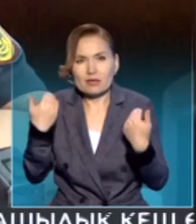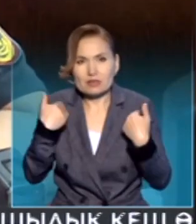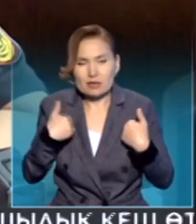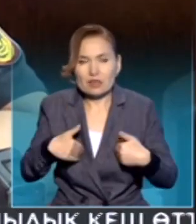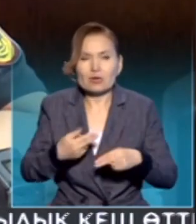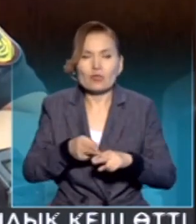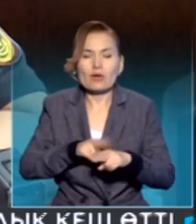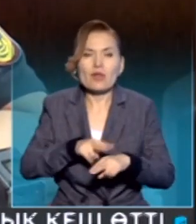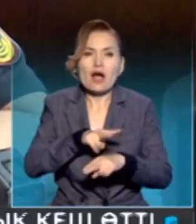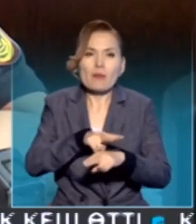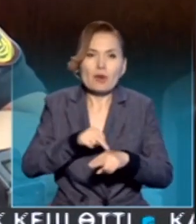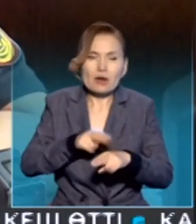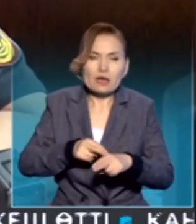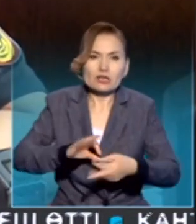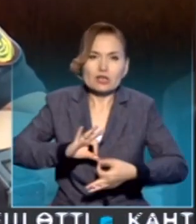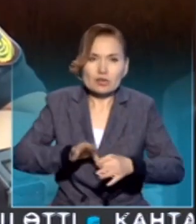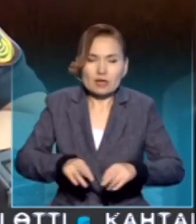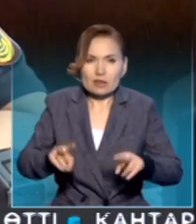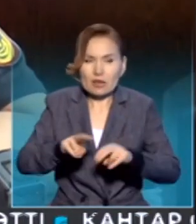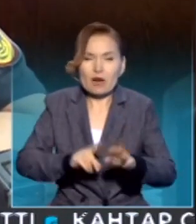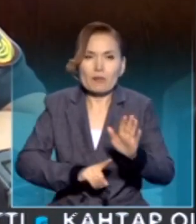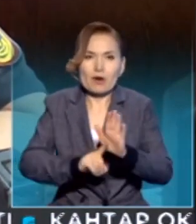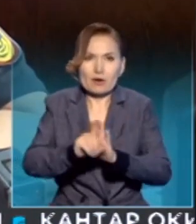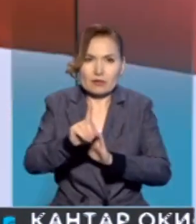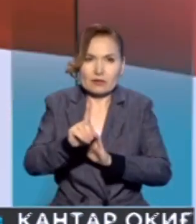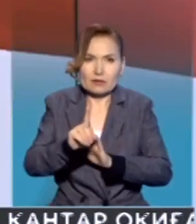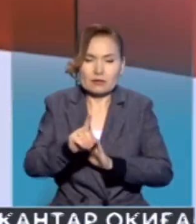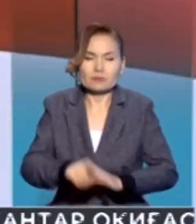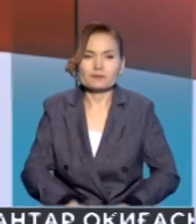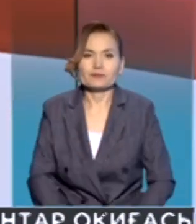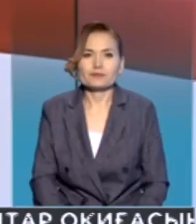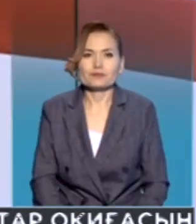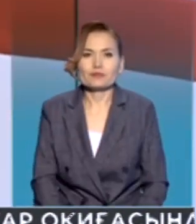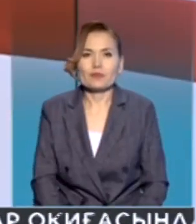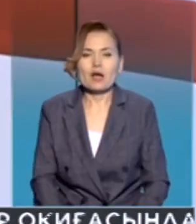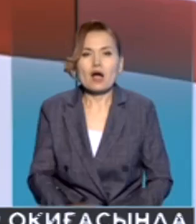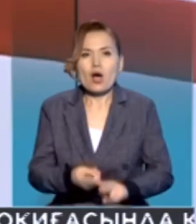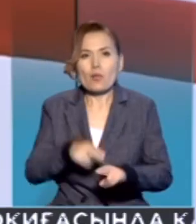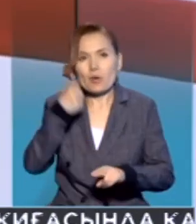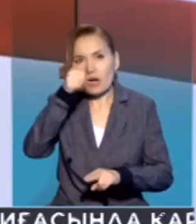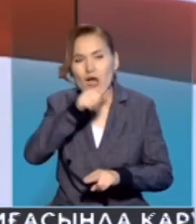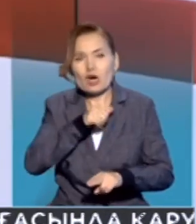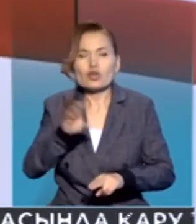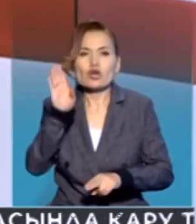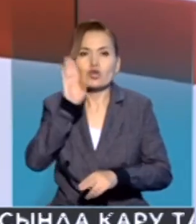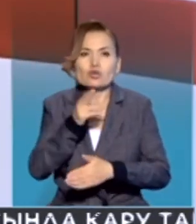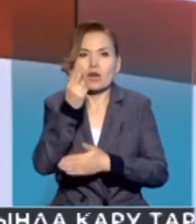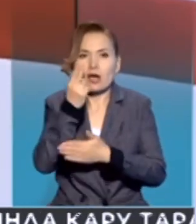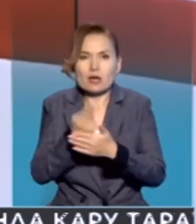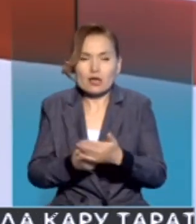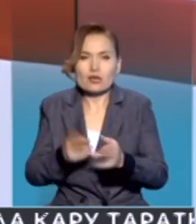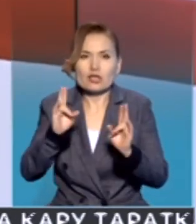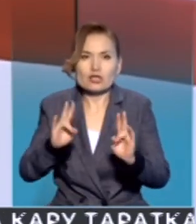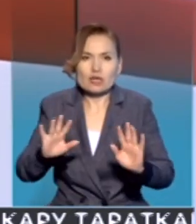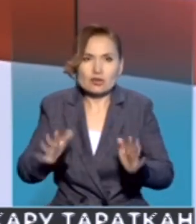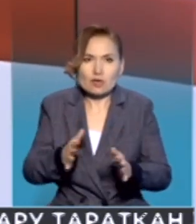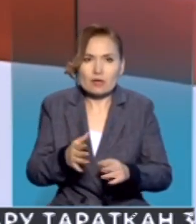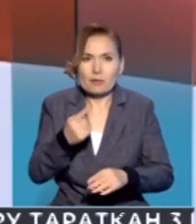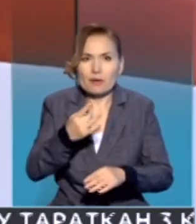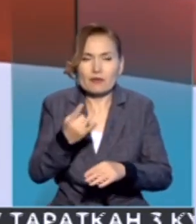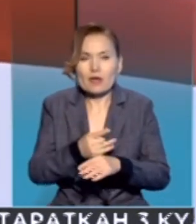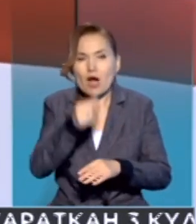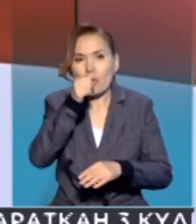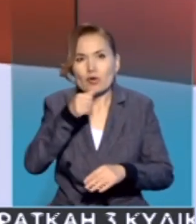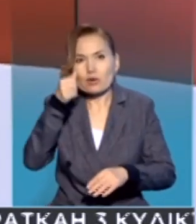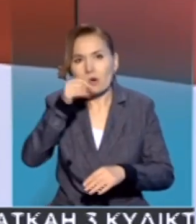полиция департаменті тергеу тексеру жұмыстарын жүргізіп пысықталып жатыр. Бұл биыл суда болған алғашқы қайғылы жағдай. Ал былтыр